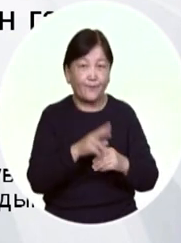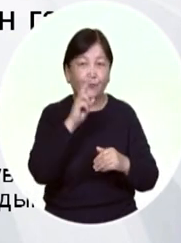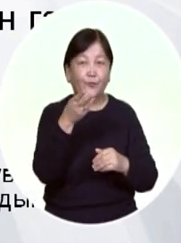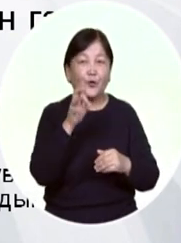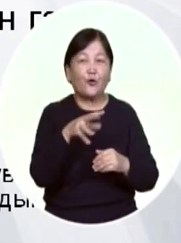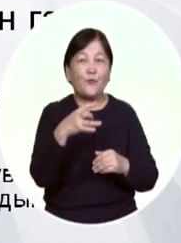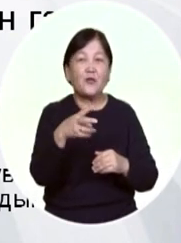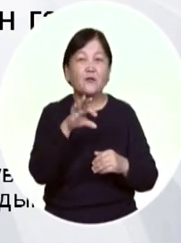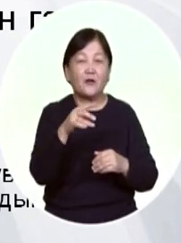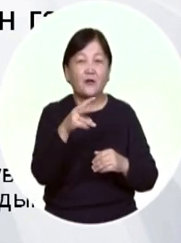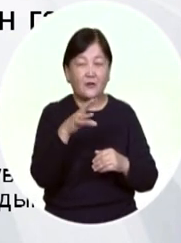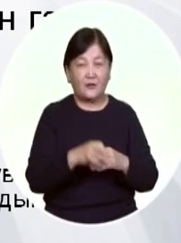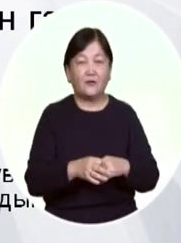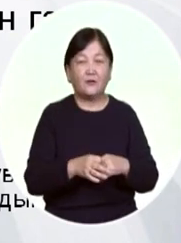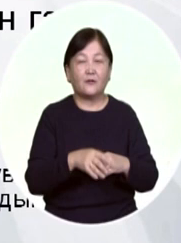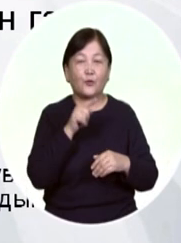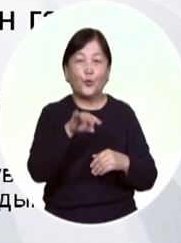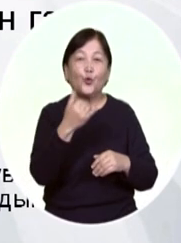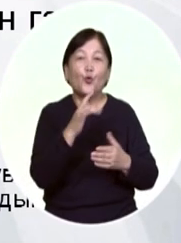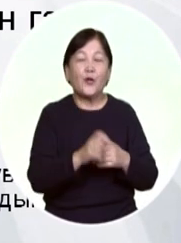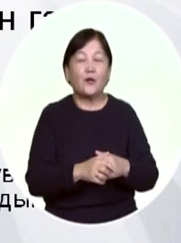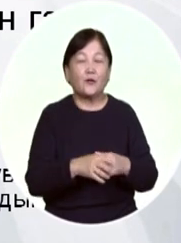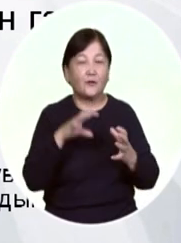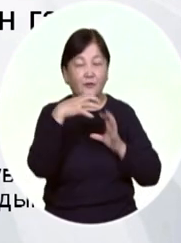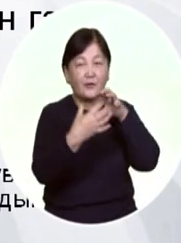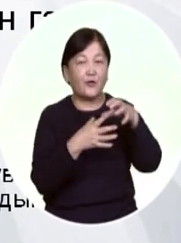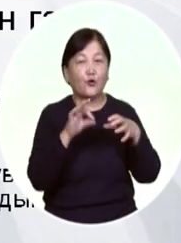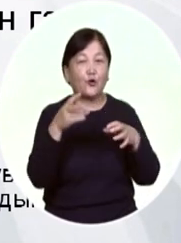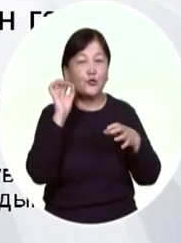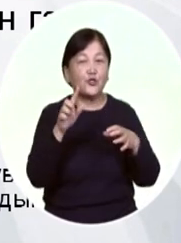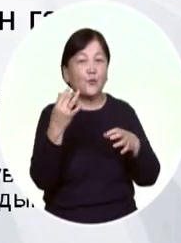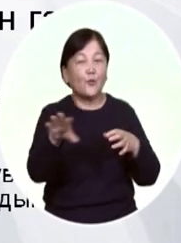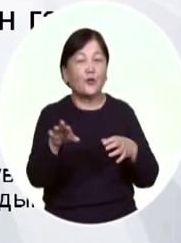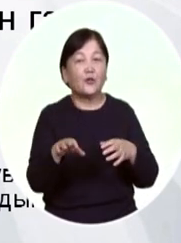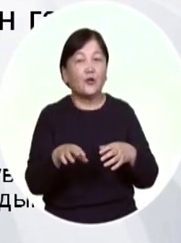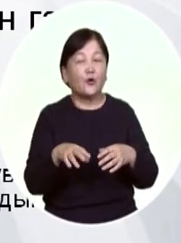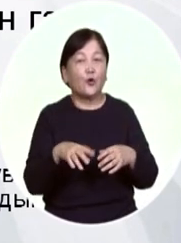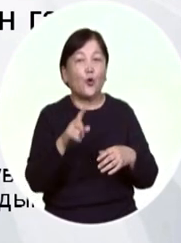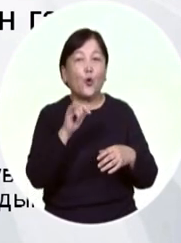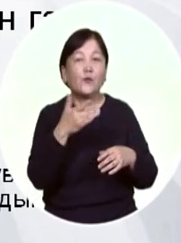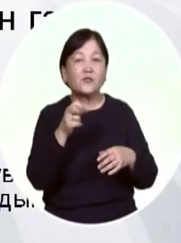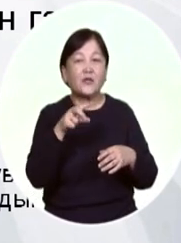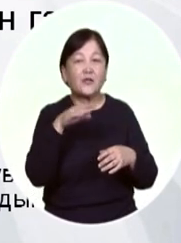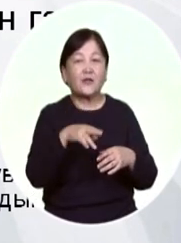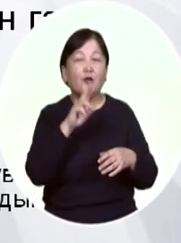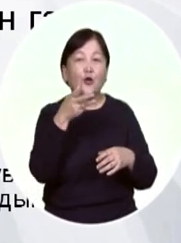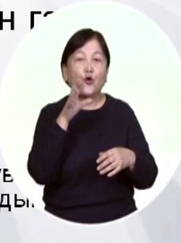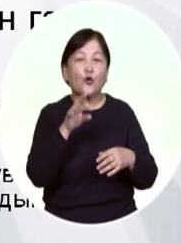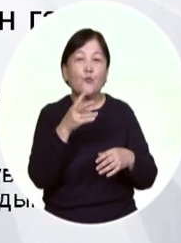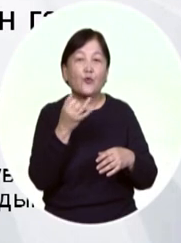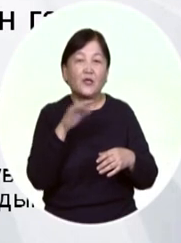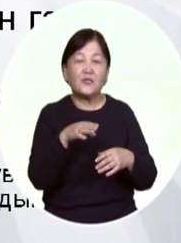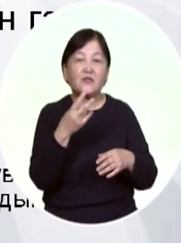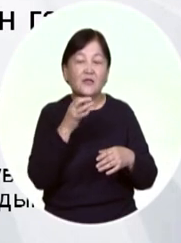нь энэ комитетийн үйл ажиллагааны зорилго нь Дэлхийн үндэсг булан бүрт хувьсгалт коммунист нам байгуулж дэлхий дахинд